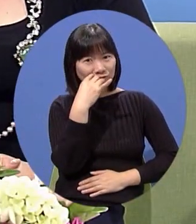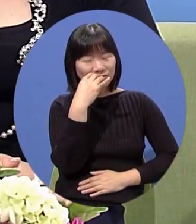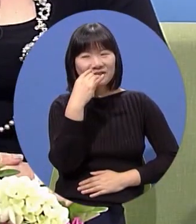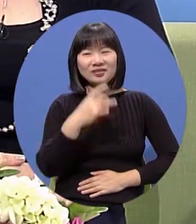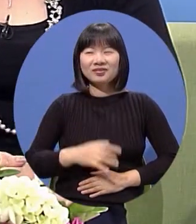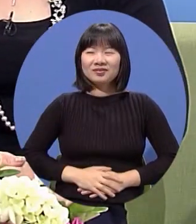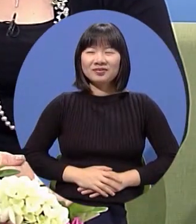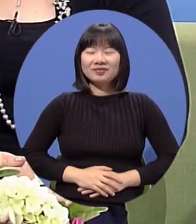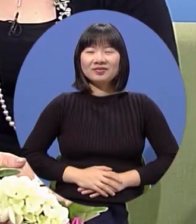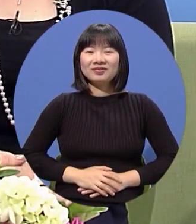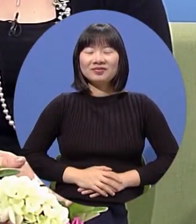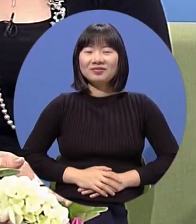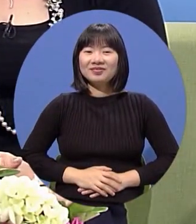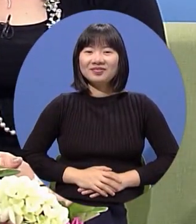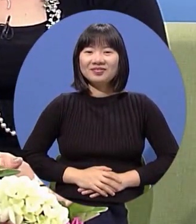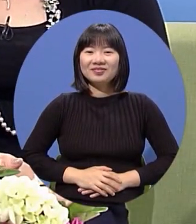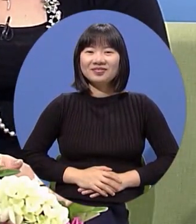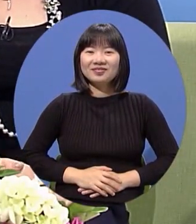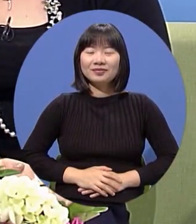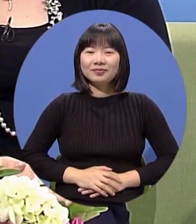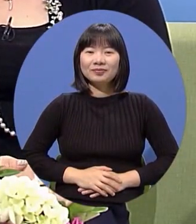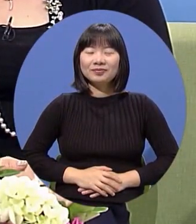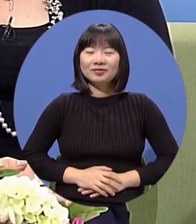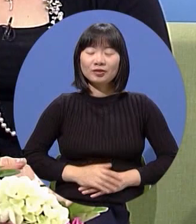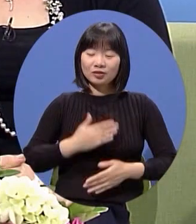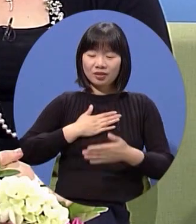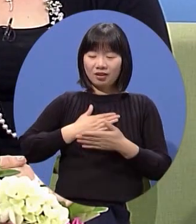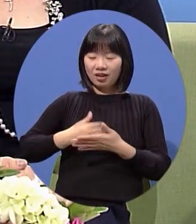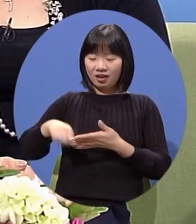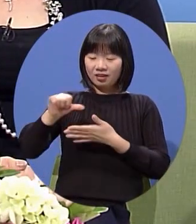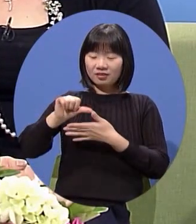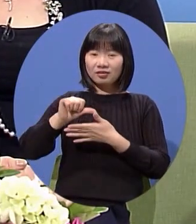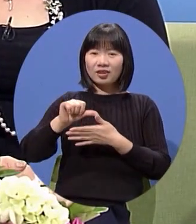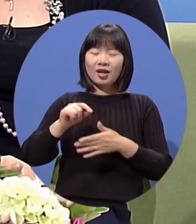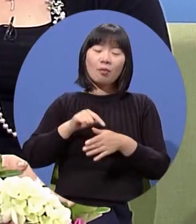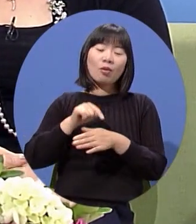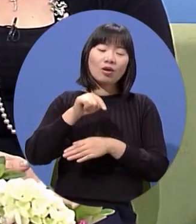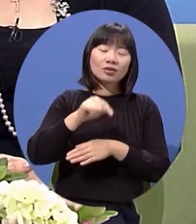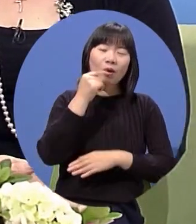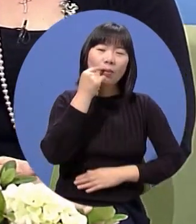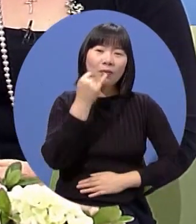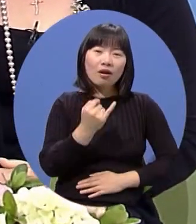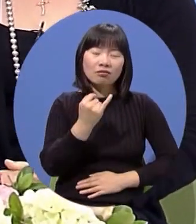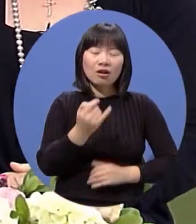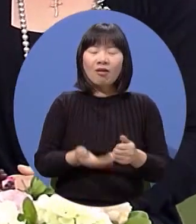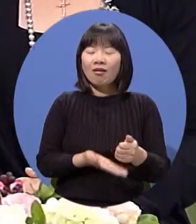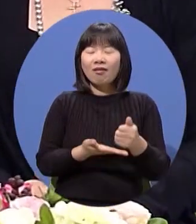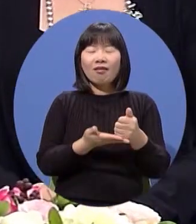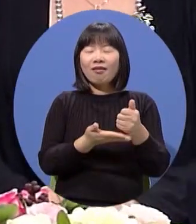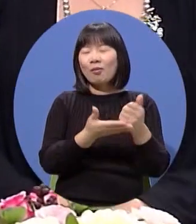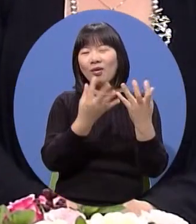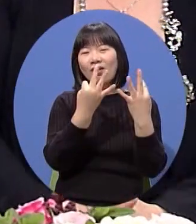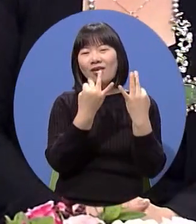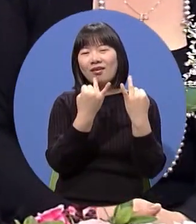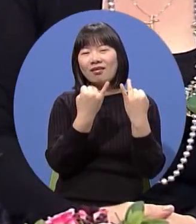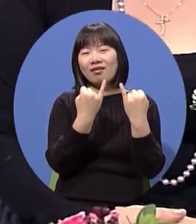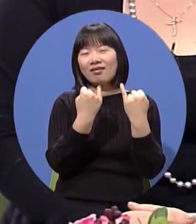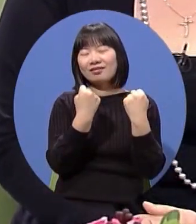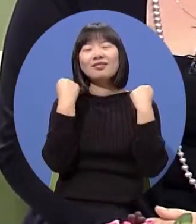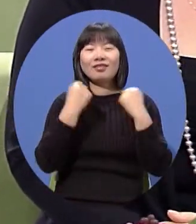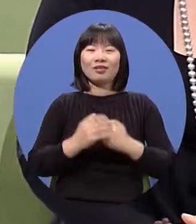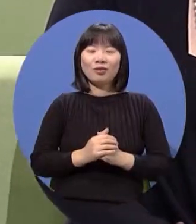하네요. 그러게요. 네. 아니 현구가 밖에서는 엄마들이 칭찬이 너무 자자한 거예요.